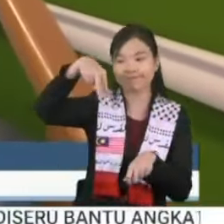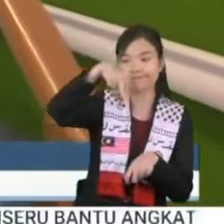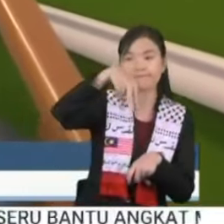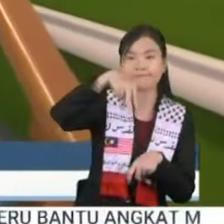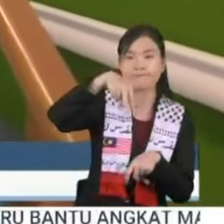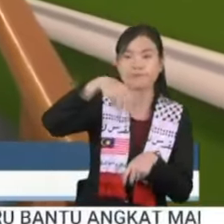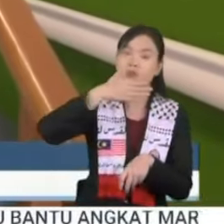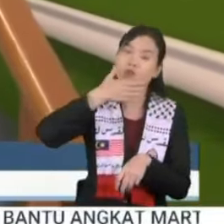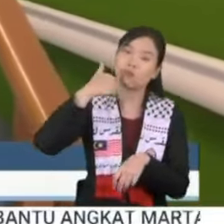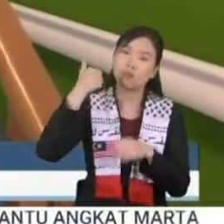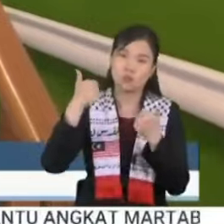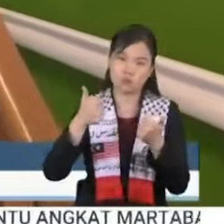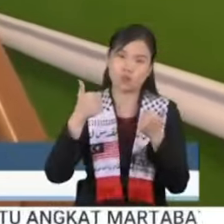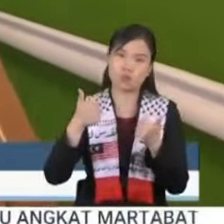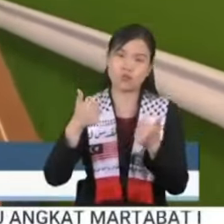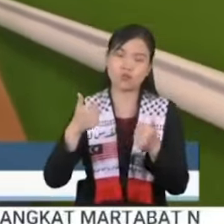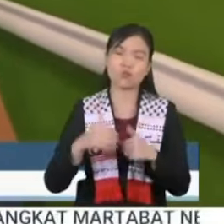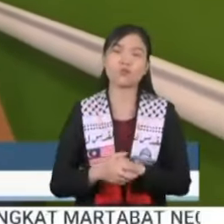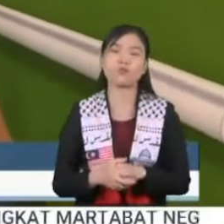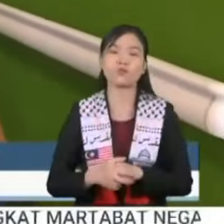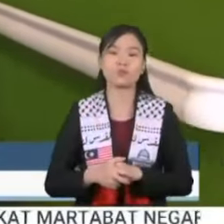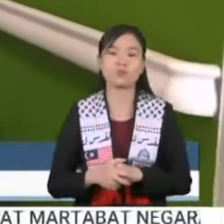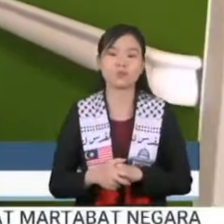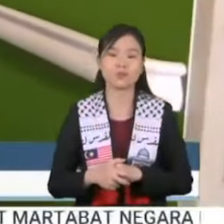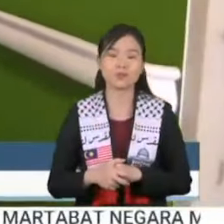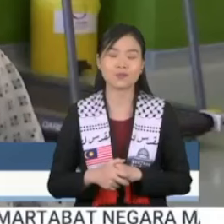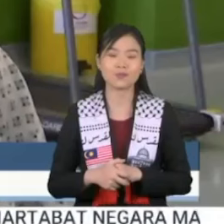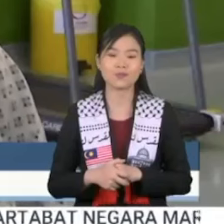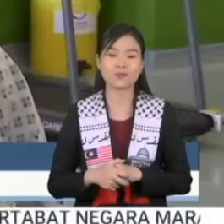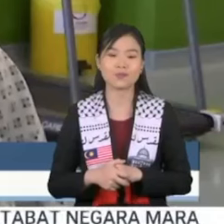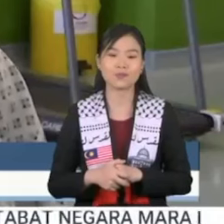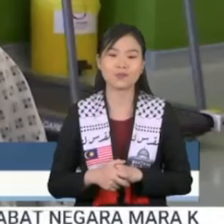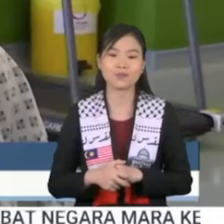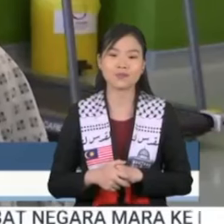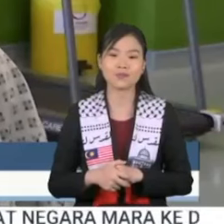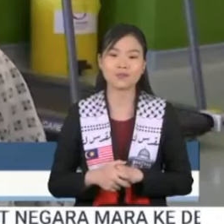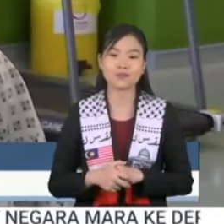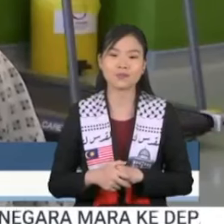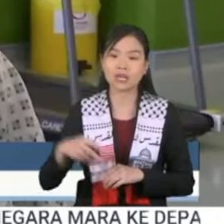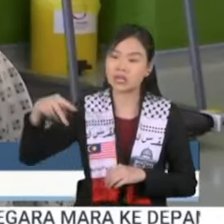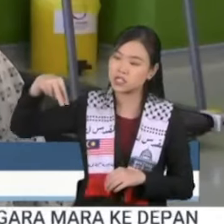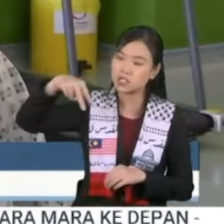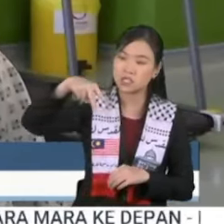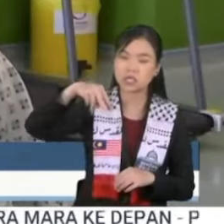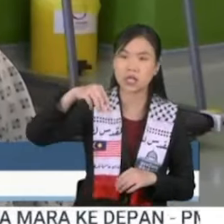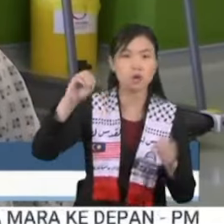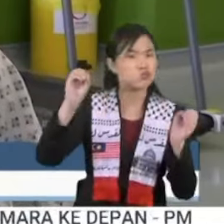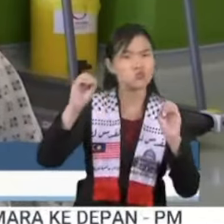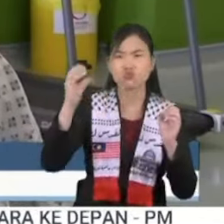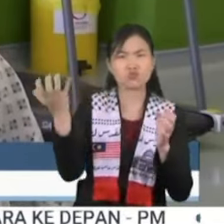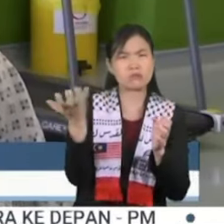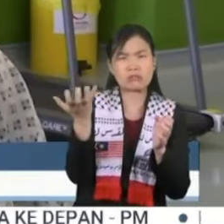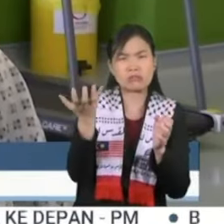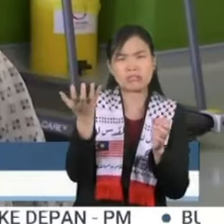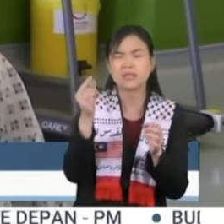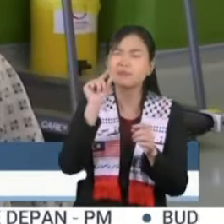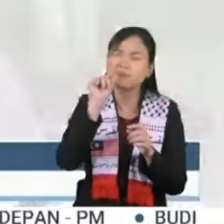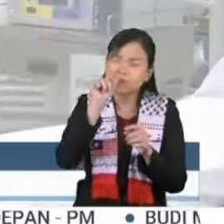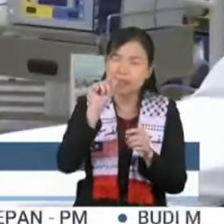Bagus. Ya, bagus bisa jalan. Jalan, tidak sakit. Tidak sakit, cuma